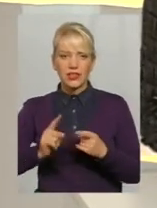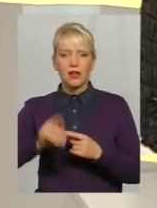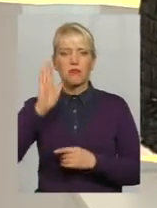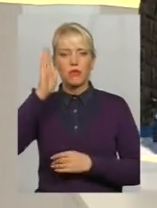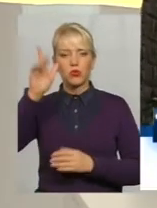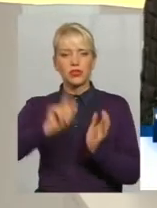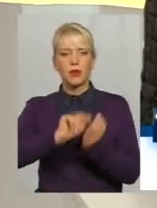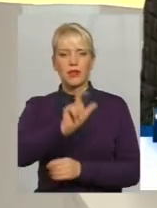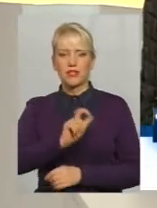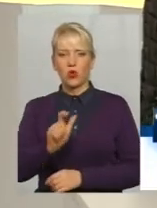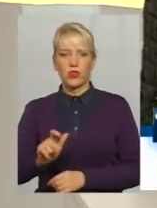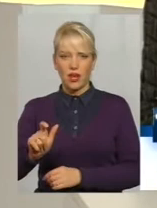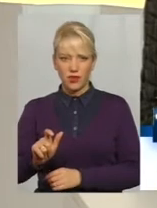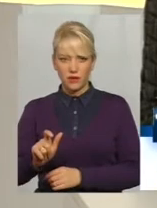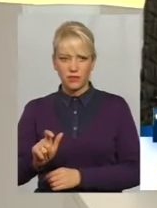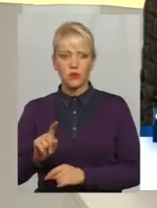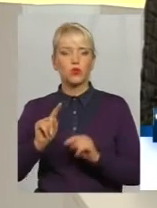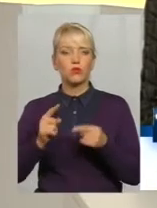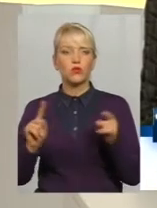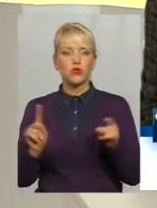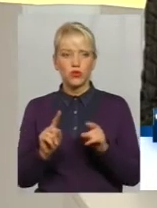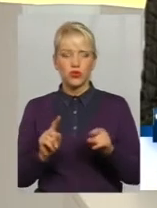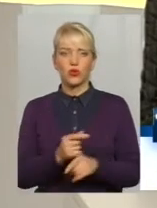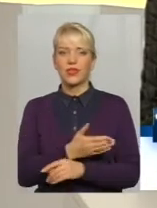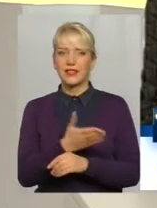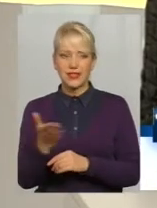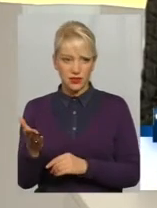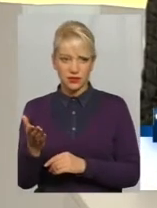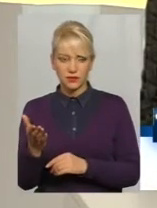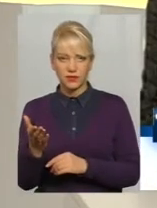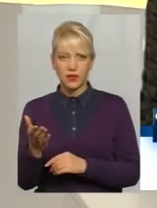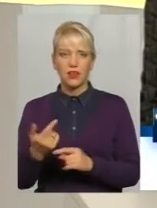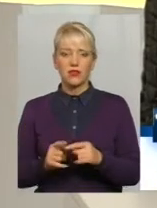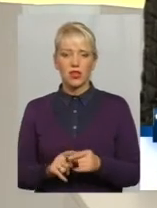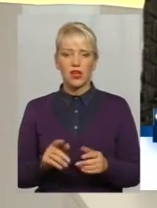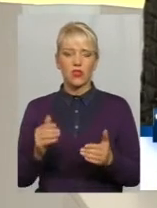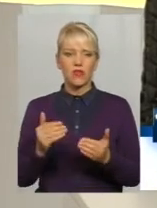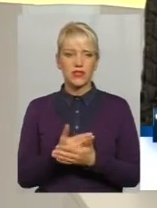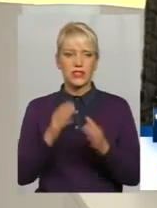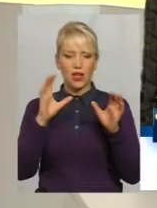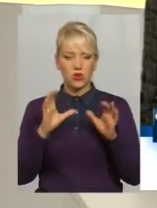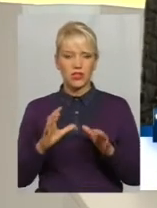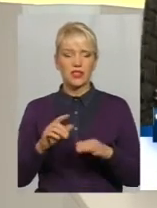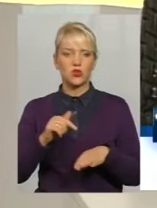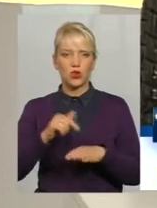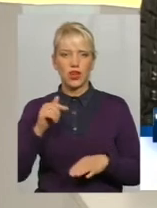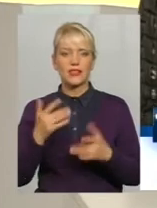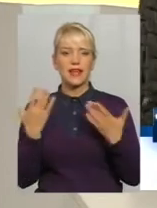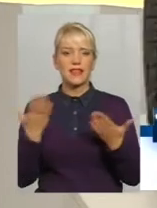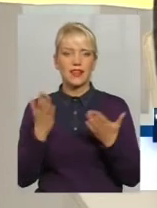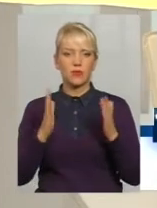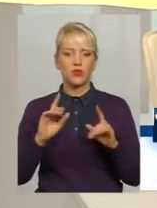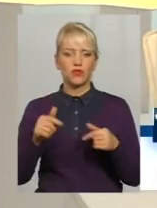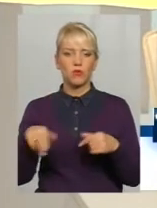майбутніх пенсіонерів, тому що їх, от ті новели законодавства суттєво торкаються, які вимоги будуть